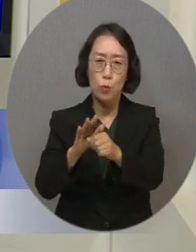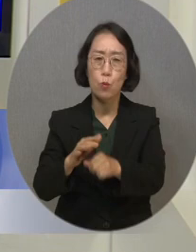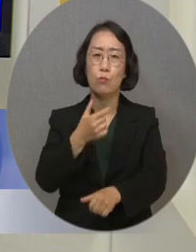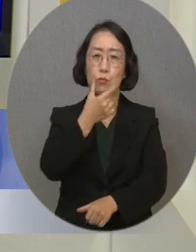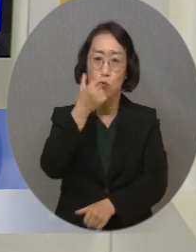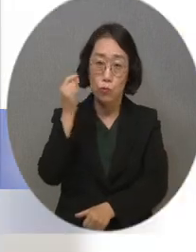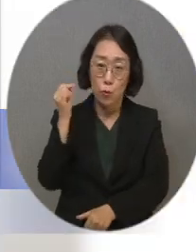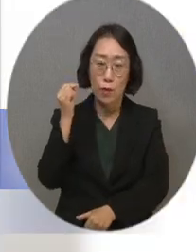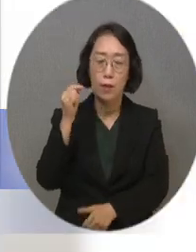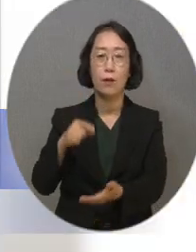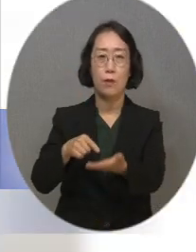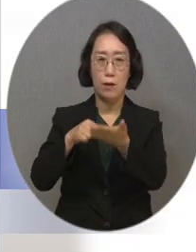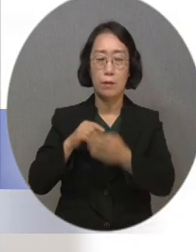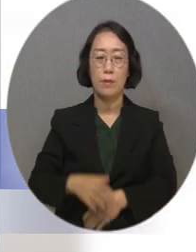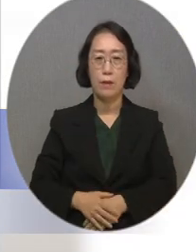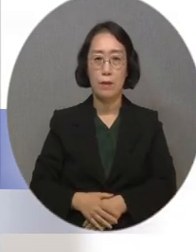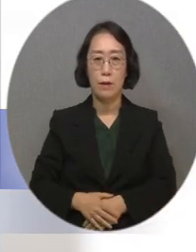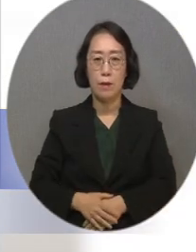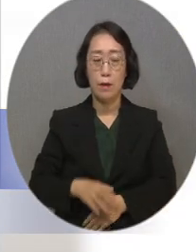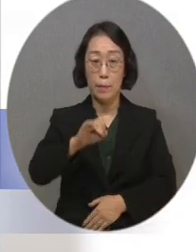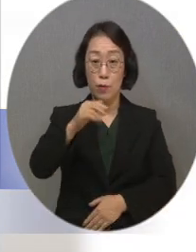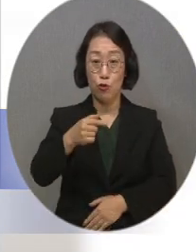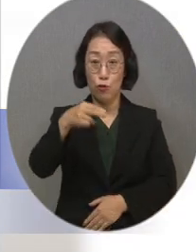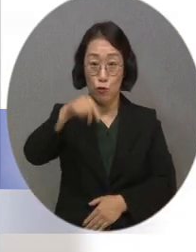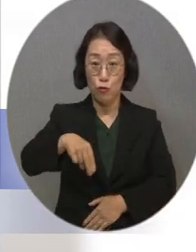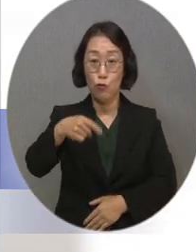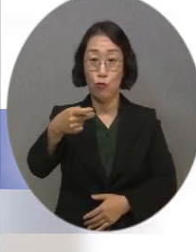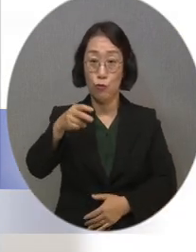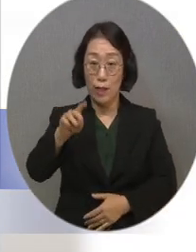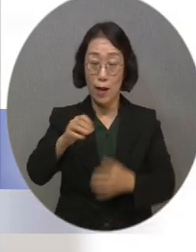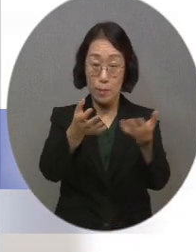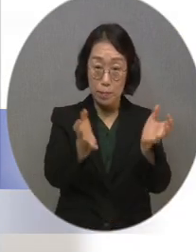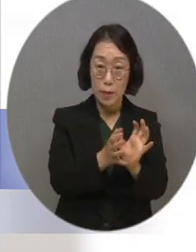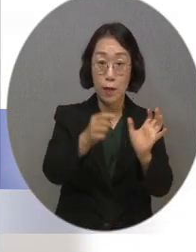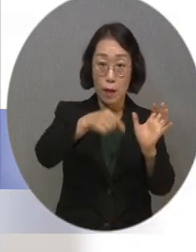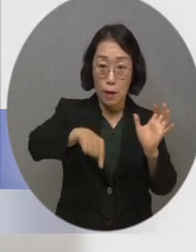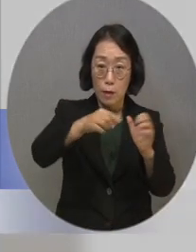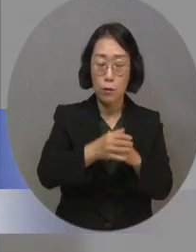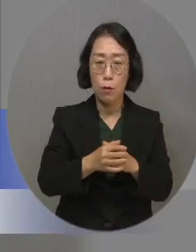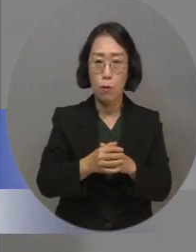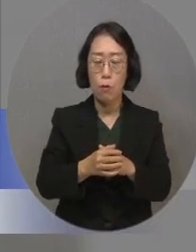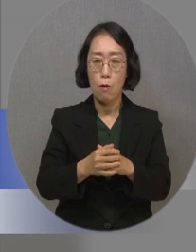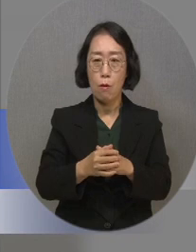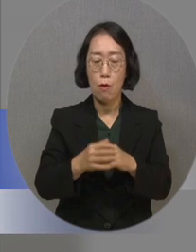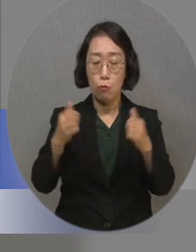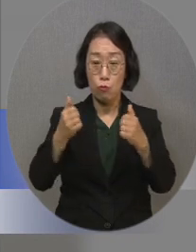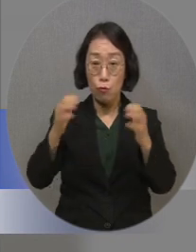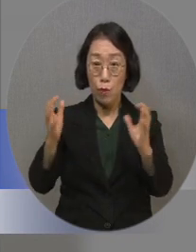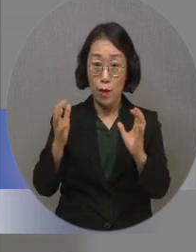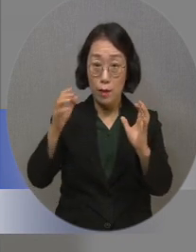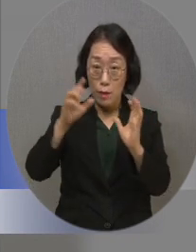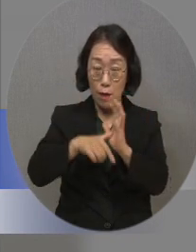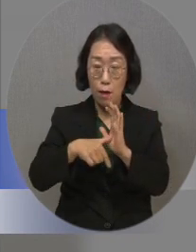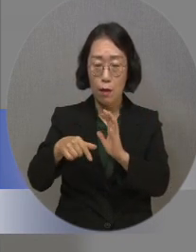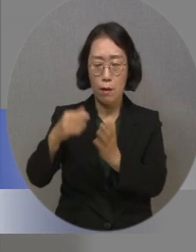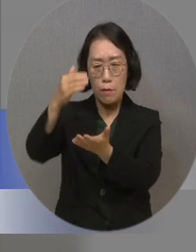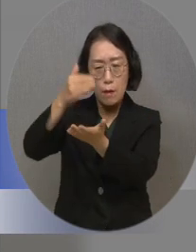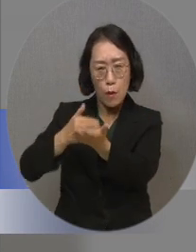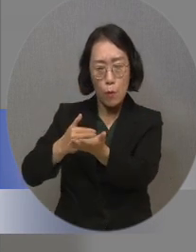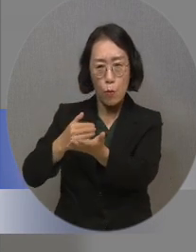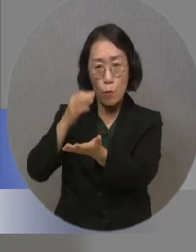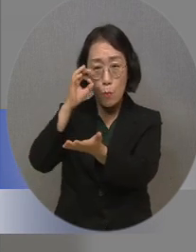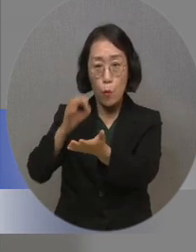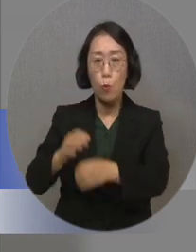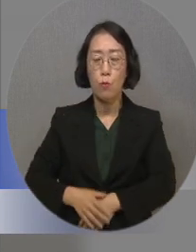지적이 나왔습니다 더불어민주당 고영인 의원은 이국 감사에서 국립재활원의 발표 자료를 인용해